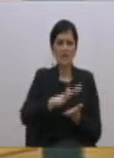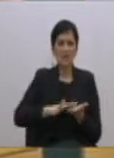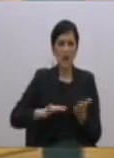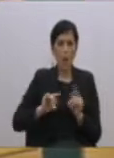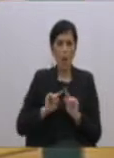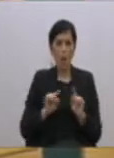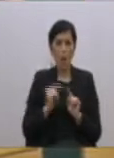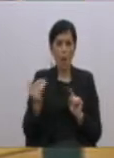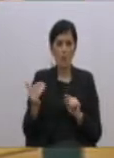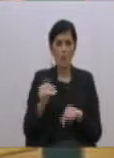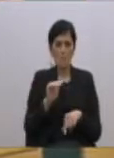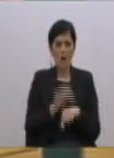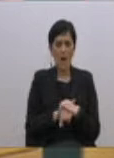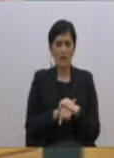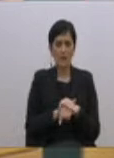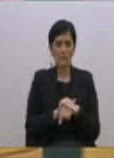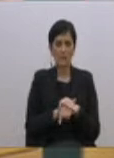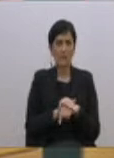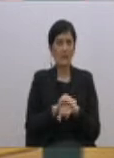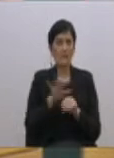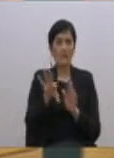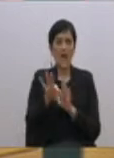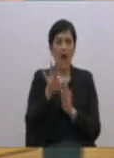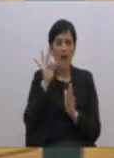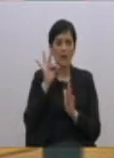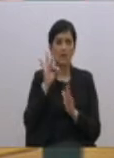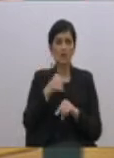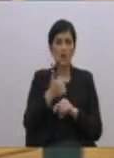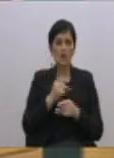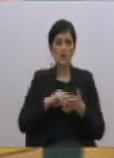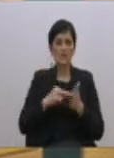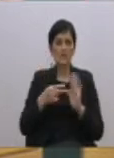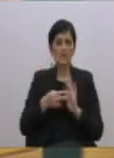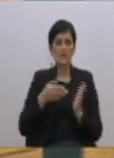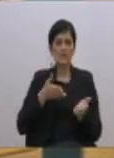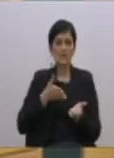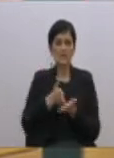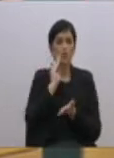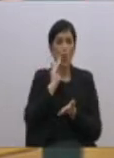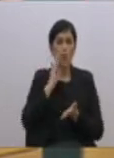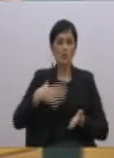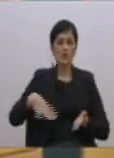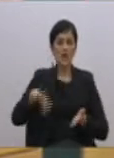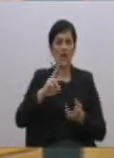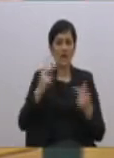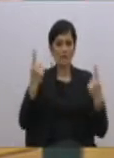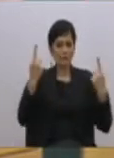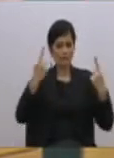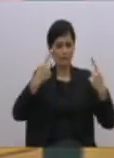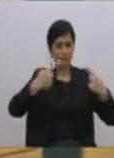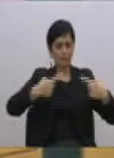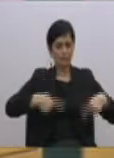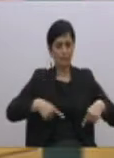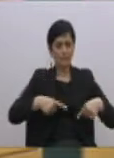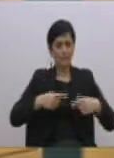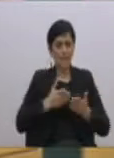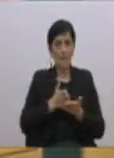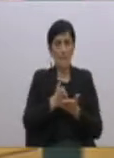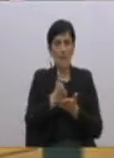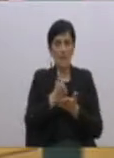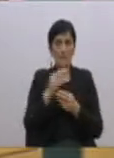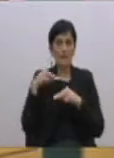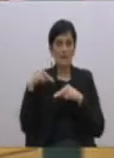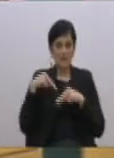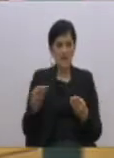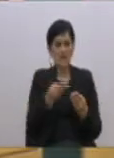ოპოზიციას დღეს ფაქტია, არჩეული აქვს ის სტრატეგია, როდესაც ქვეყანას მიიყვანს სტაბილობამდე, აი რაღაცნაირად წილ